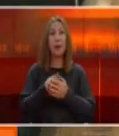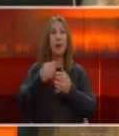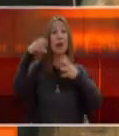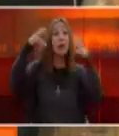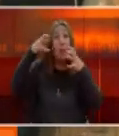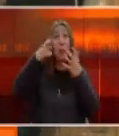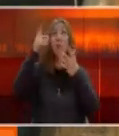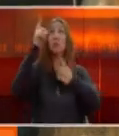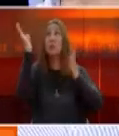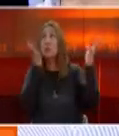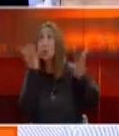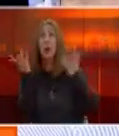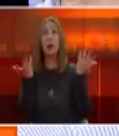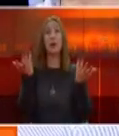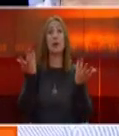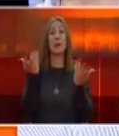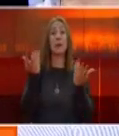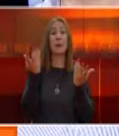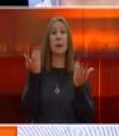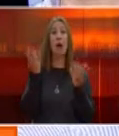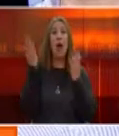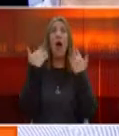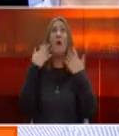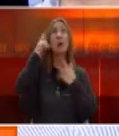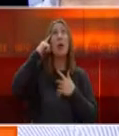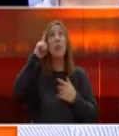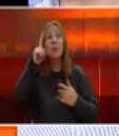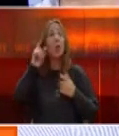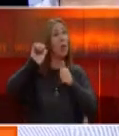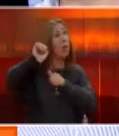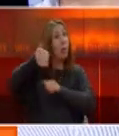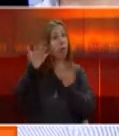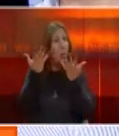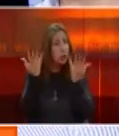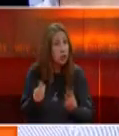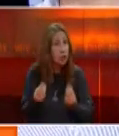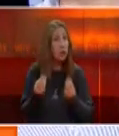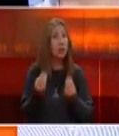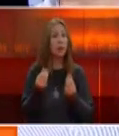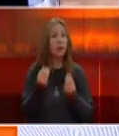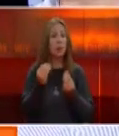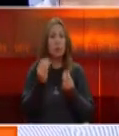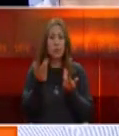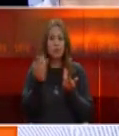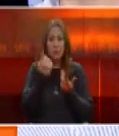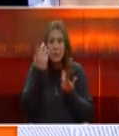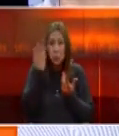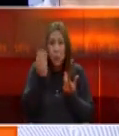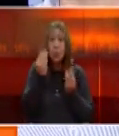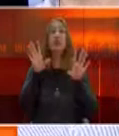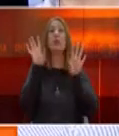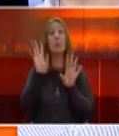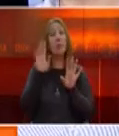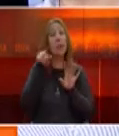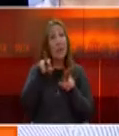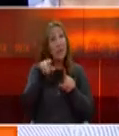meteorolojik veriler, işte rüzgar, hava tahminleri, yarın ne olacak, doğal afet olacak mı olmayacak mı,